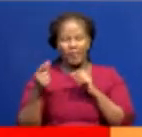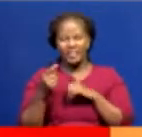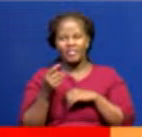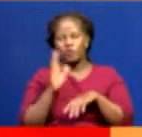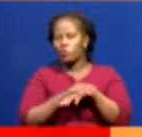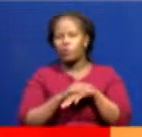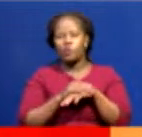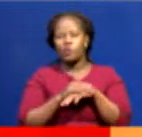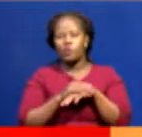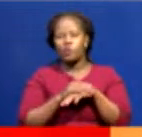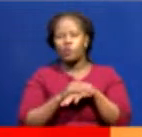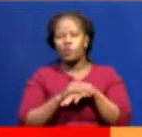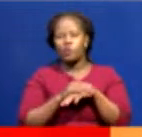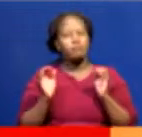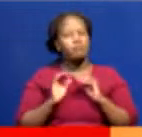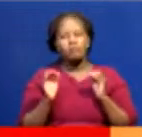sawa.